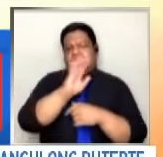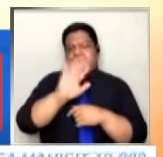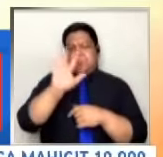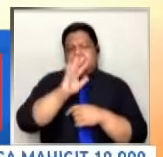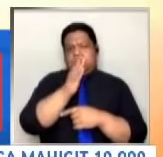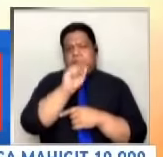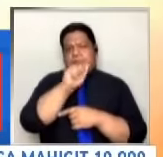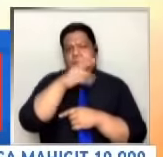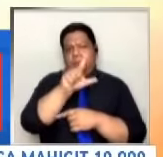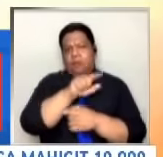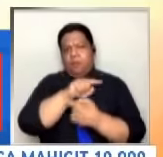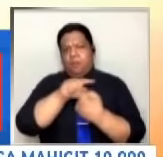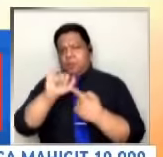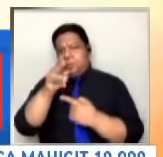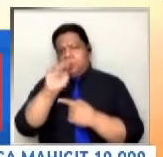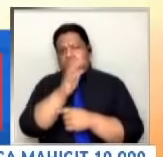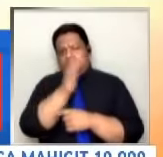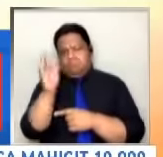Malaki matitulong din yan.